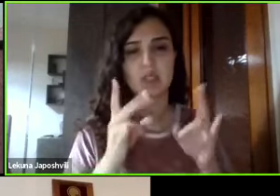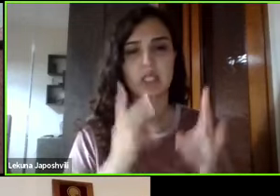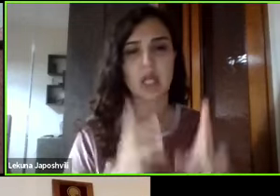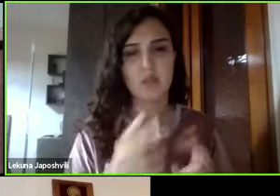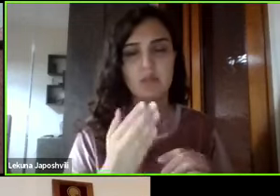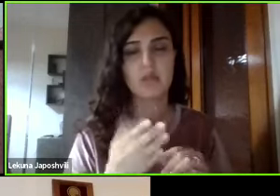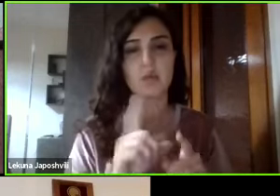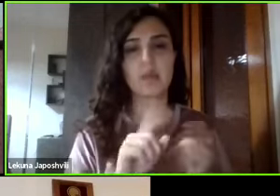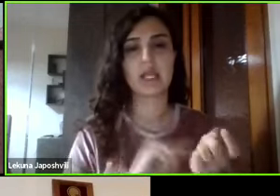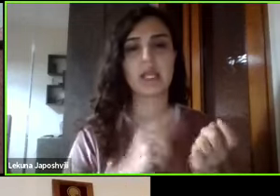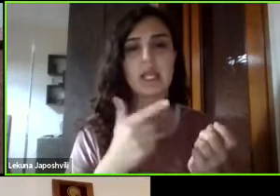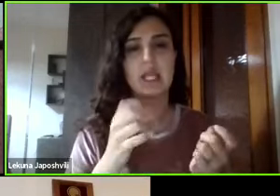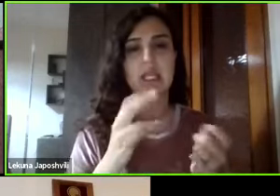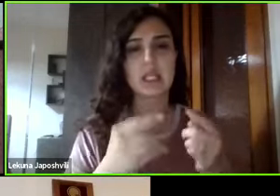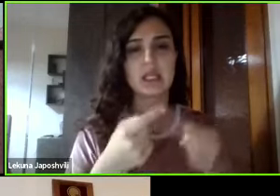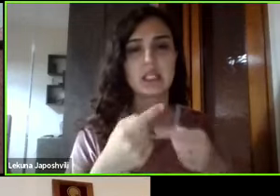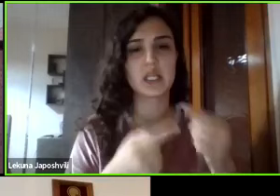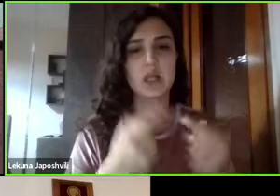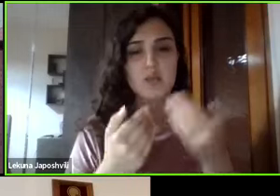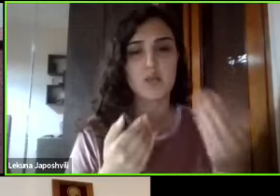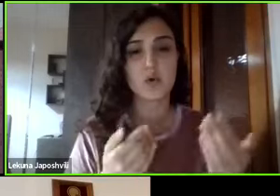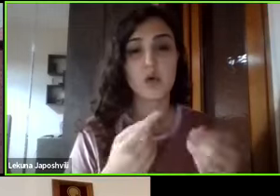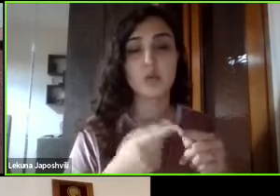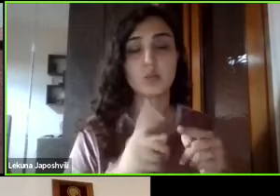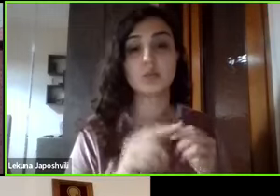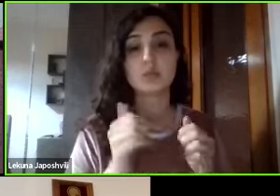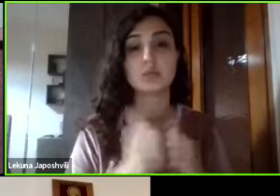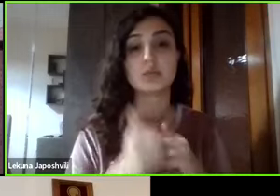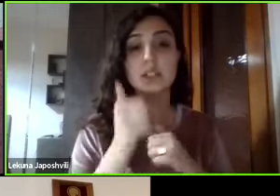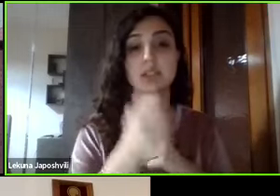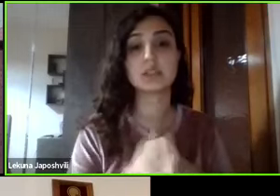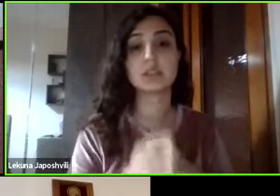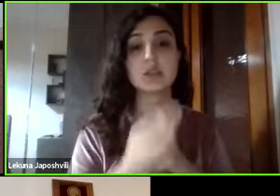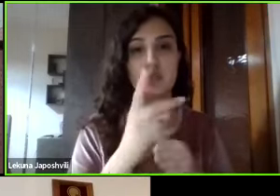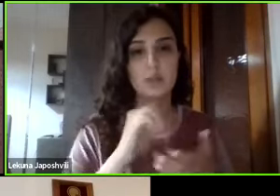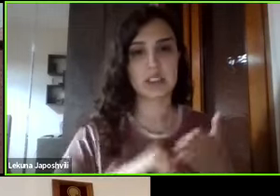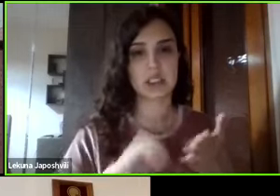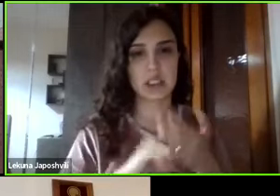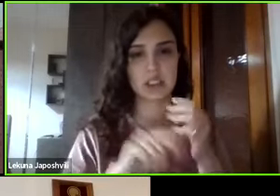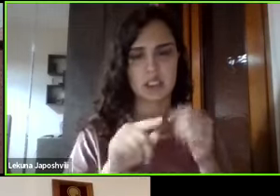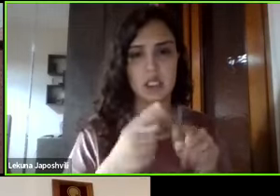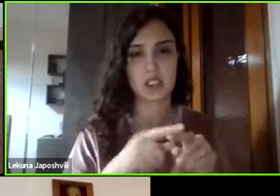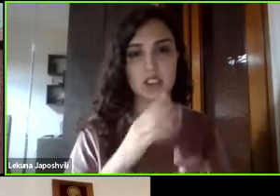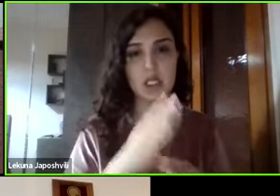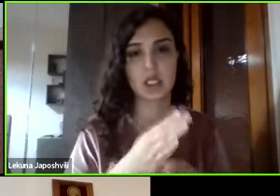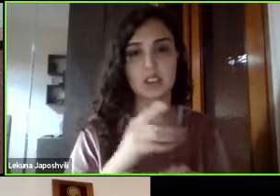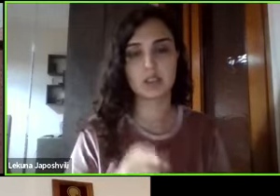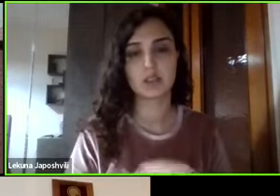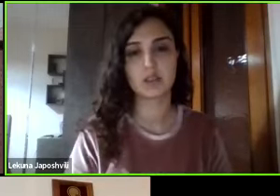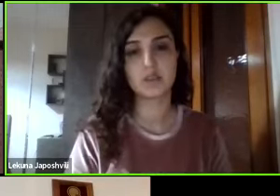მიზეზი და ყოველთვის პროგნოზს განაპირობებს მიზეზი. ანუ ეს არის ტრენდი